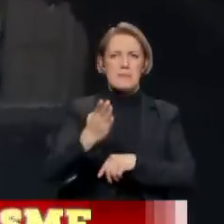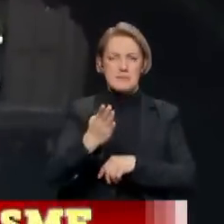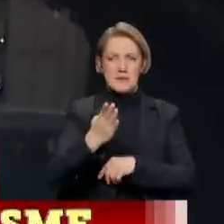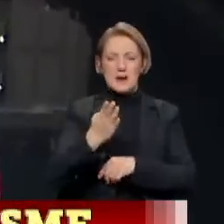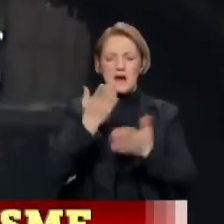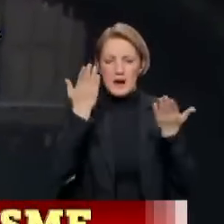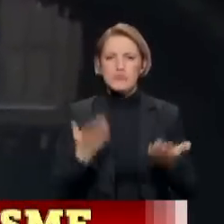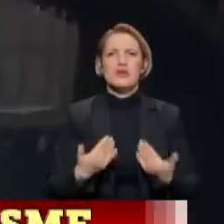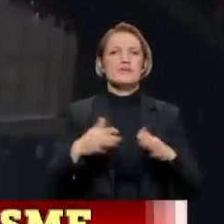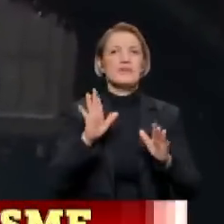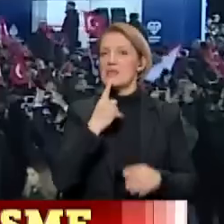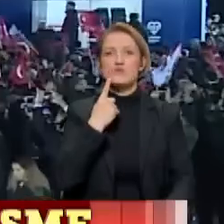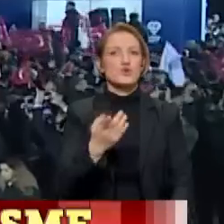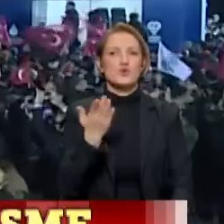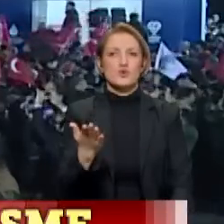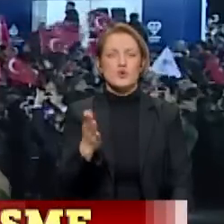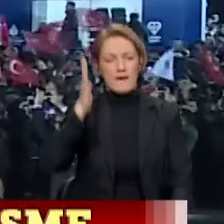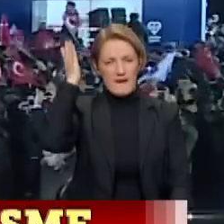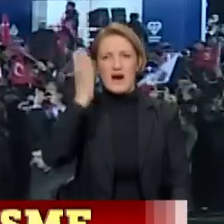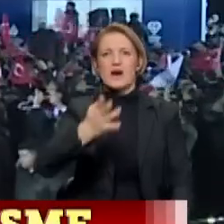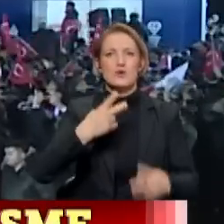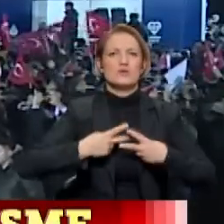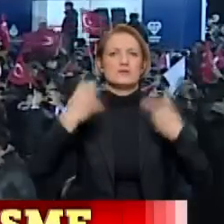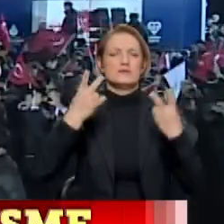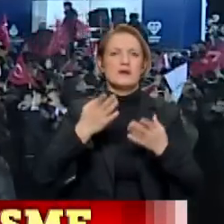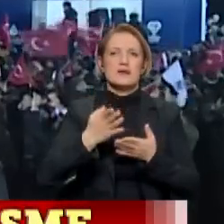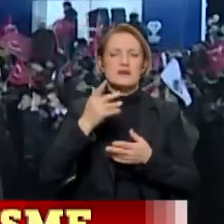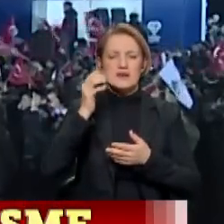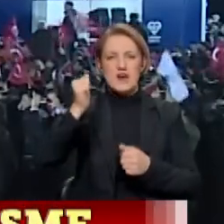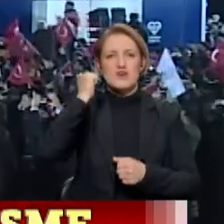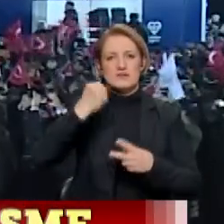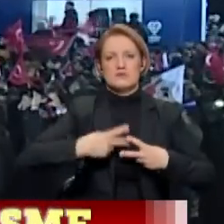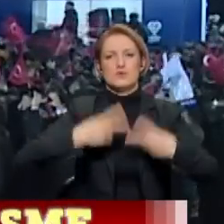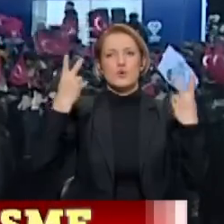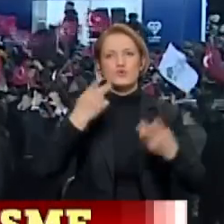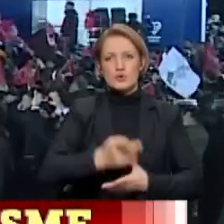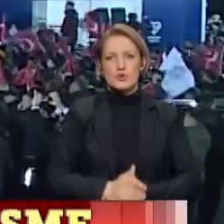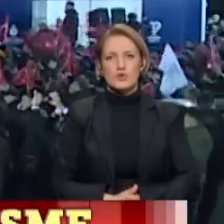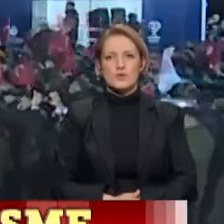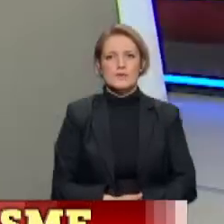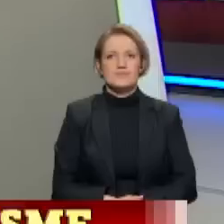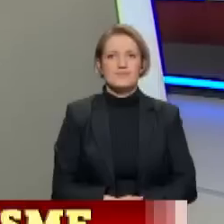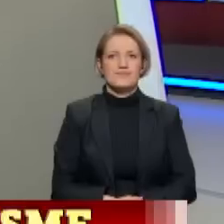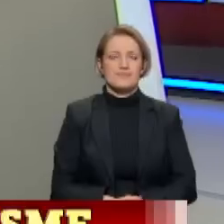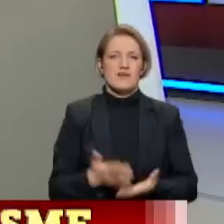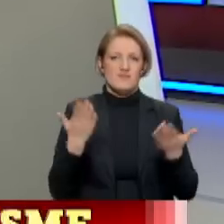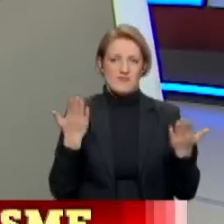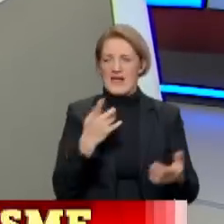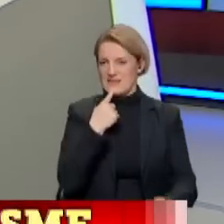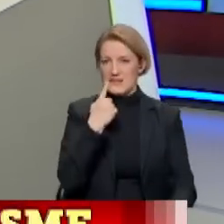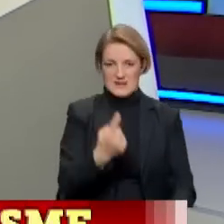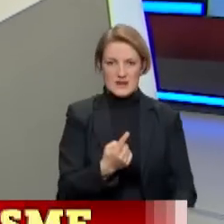boyun eğmedi. Ne diyoruz? Kahrolsun istibdat, yaşasın hürriyet. Ve dedi